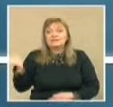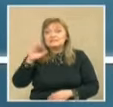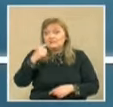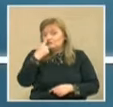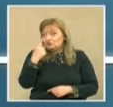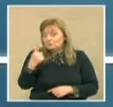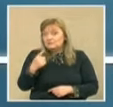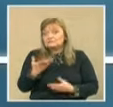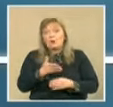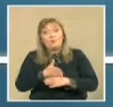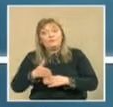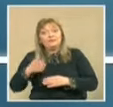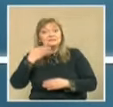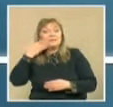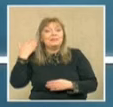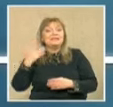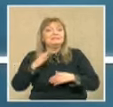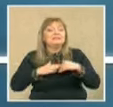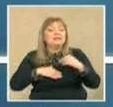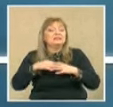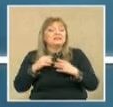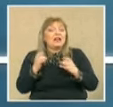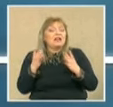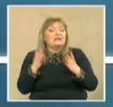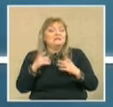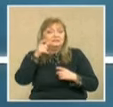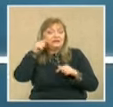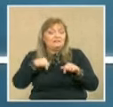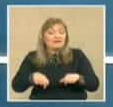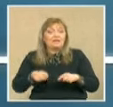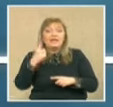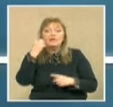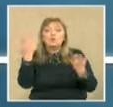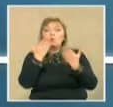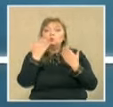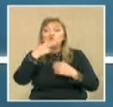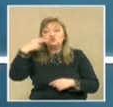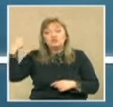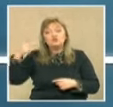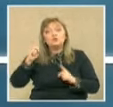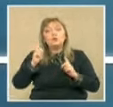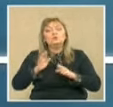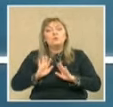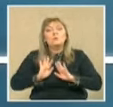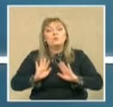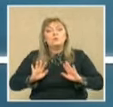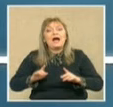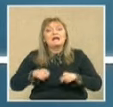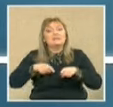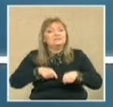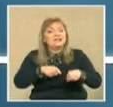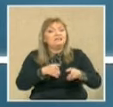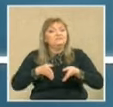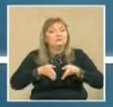Следващите минути сме отделили за младите таланти на Варна и за едно училище, което помага на много от тях да следват пътя си. Националното училище